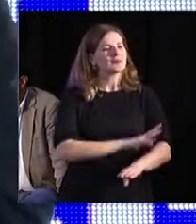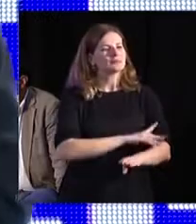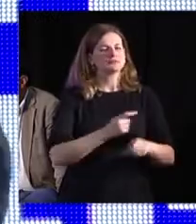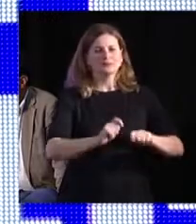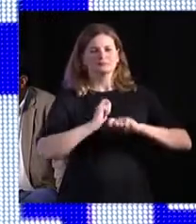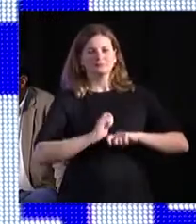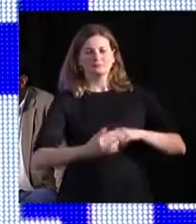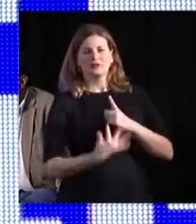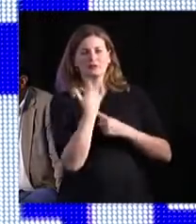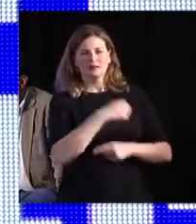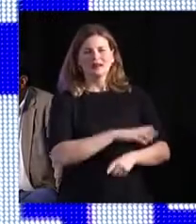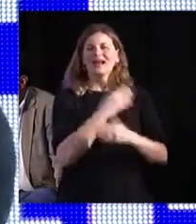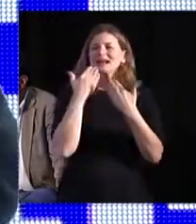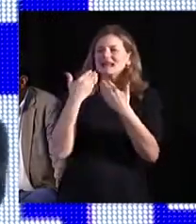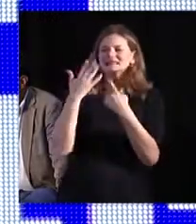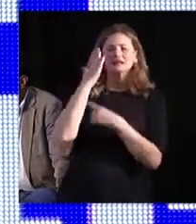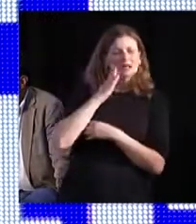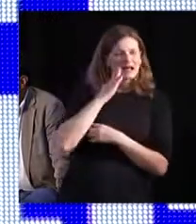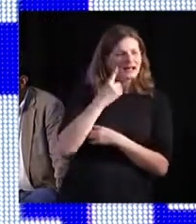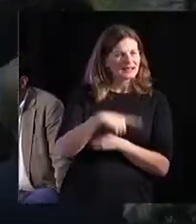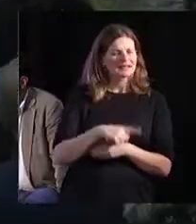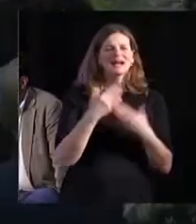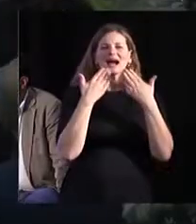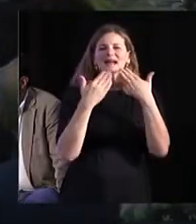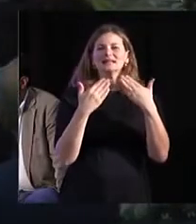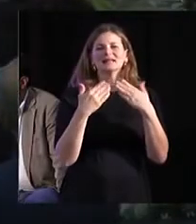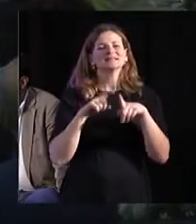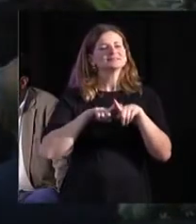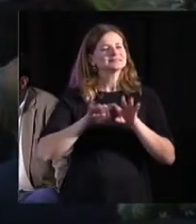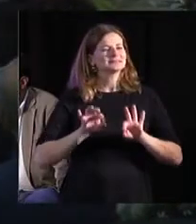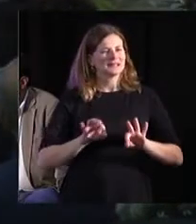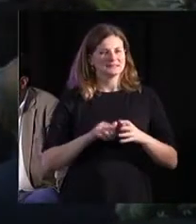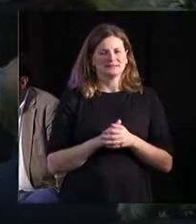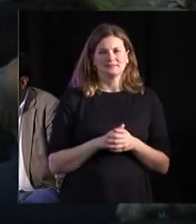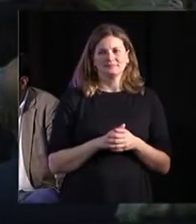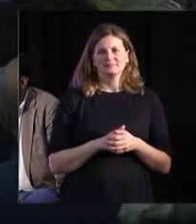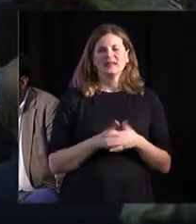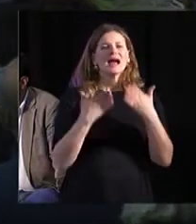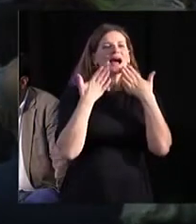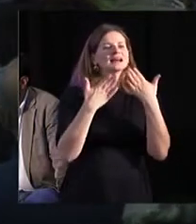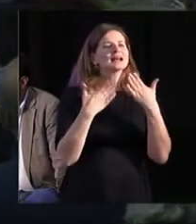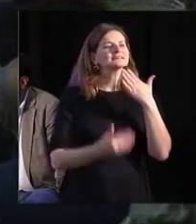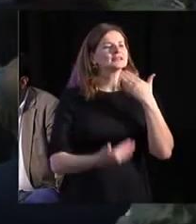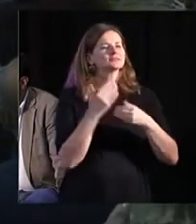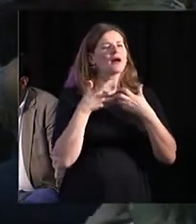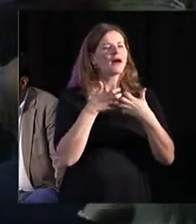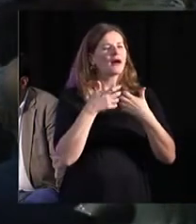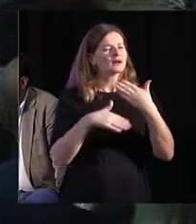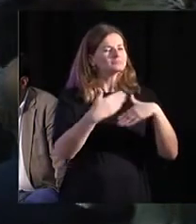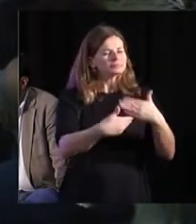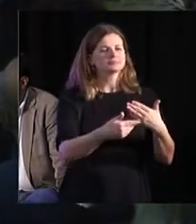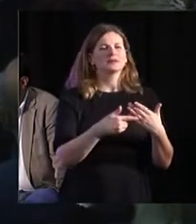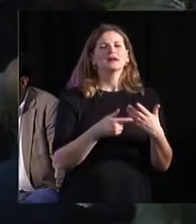d'emocionar-nos. Gràcies per la teva tendresa. Gràcies per ser com ets. Gràcies per obrir camí contra la resignació